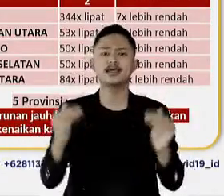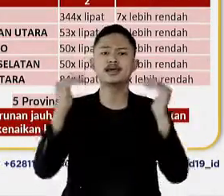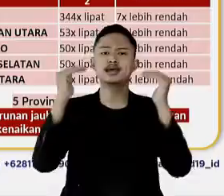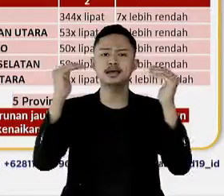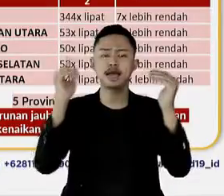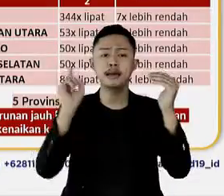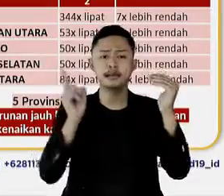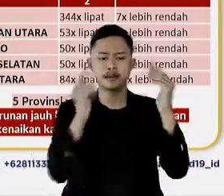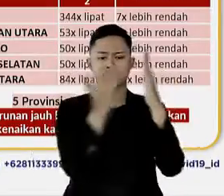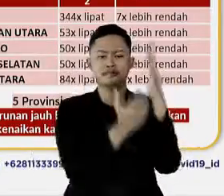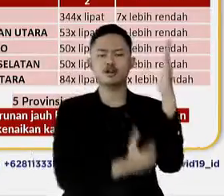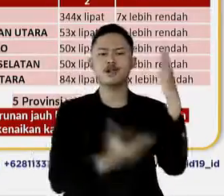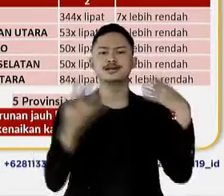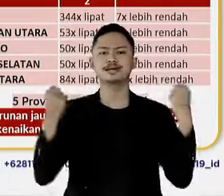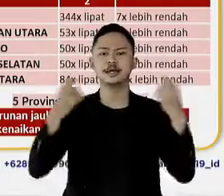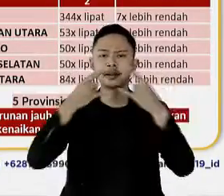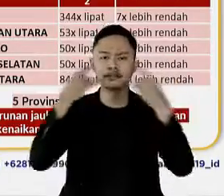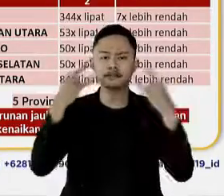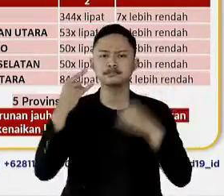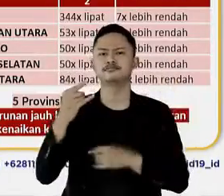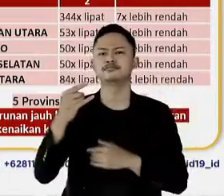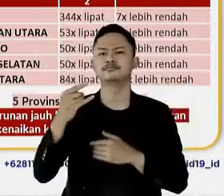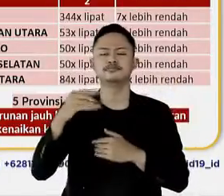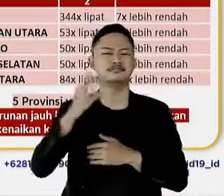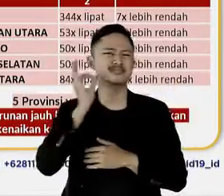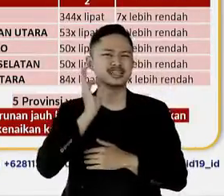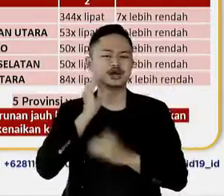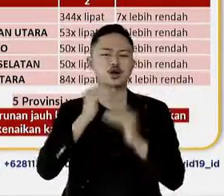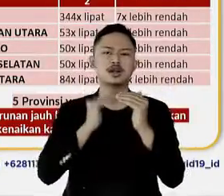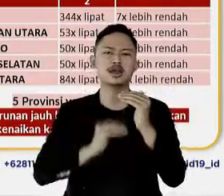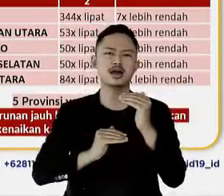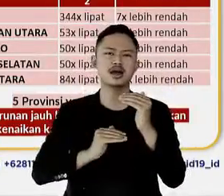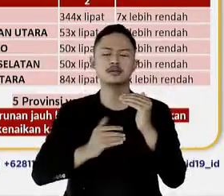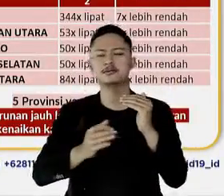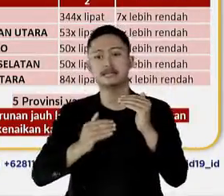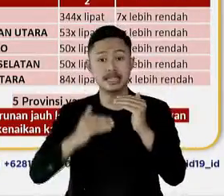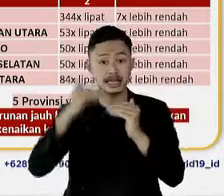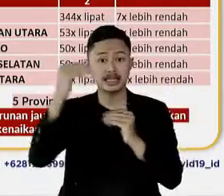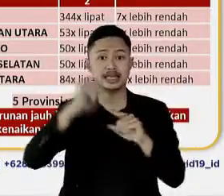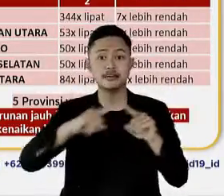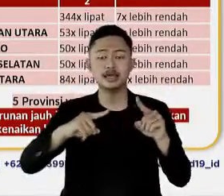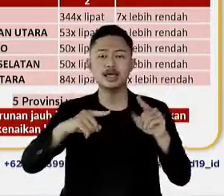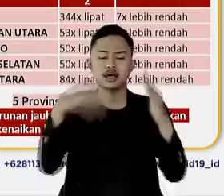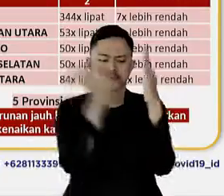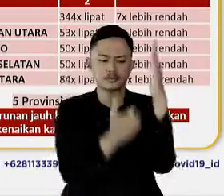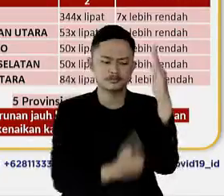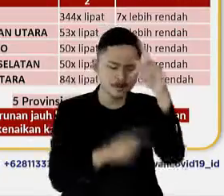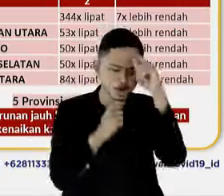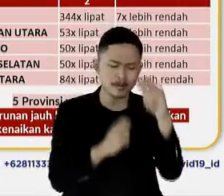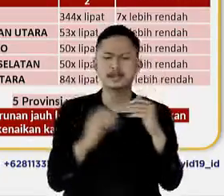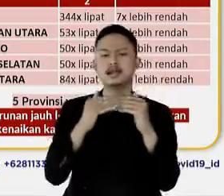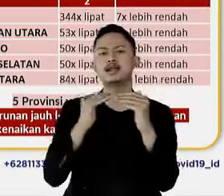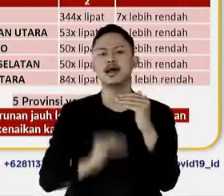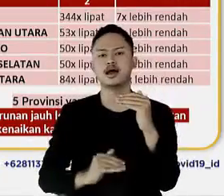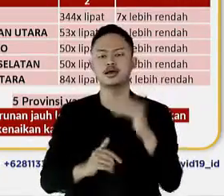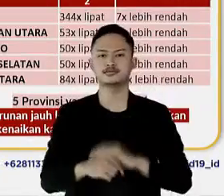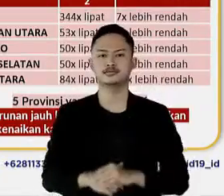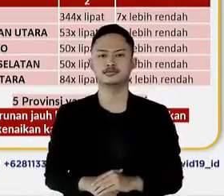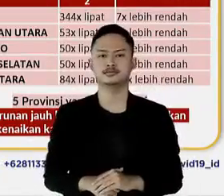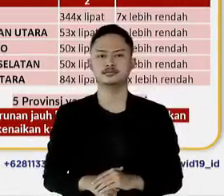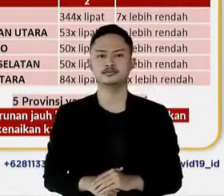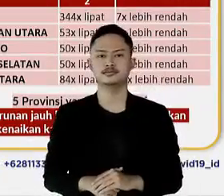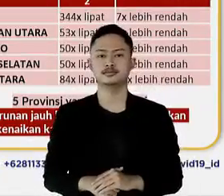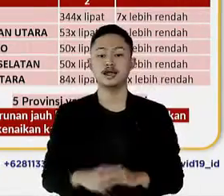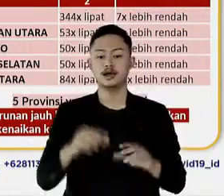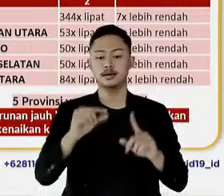kepatuhan warganya dalam memakai masker mencuci tangan dan menjaga jarak Selain itu kinerja Satgas posko yang